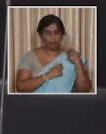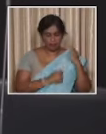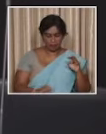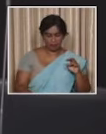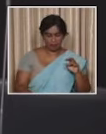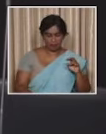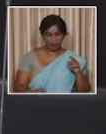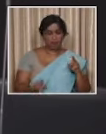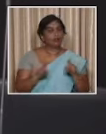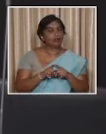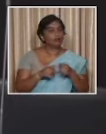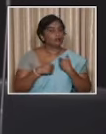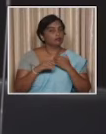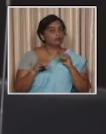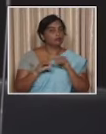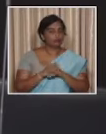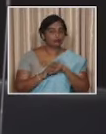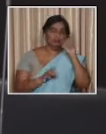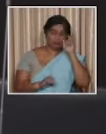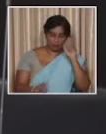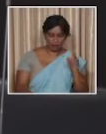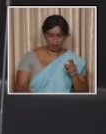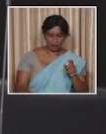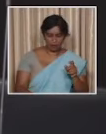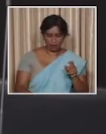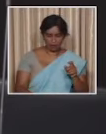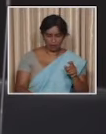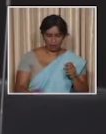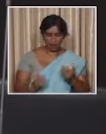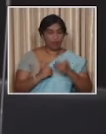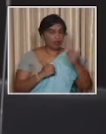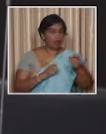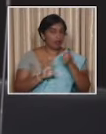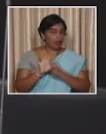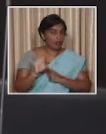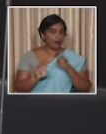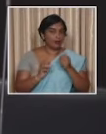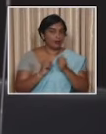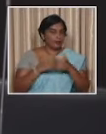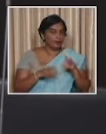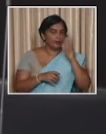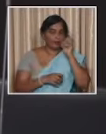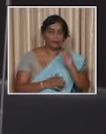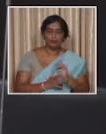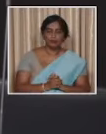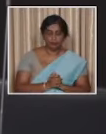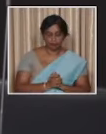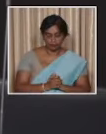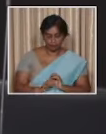ඒ තත්ත්වය අනුව අපි මැදිහත් වෙලා බලමු කොහොම හරි මේ ලබන්නා වූ වර්ෂය තුලදී මේ ටික කරන්න.